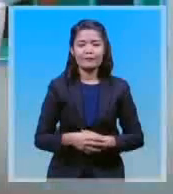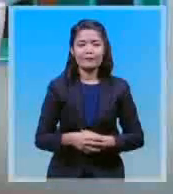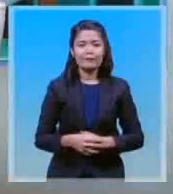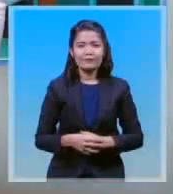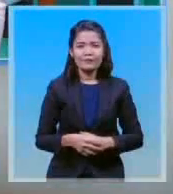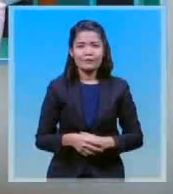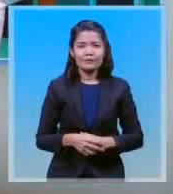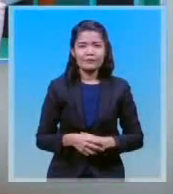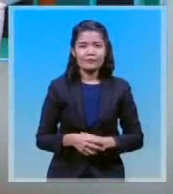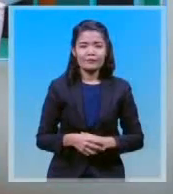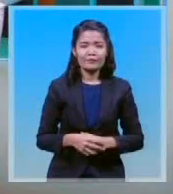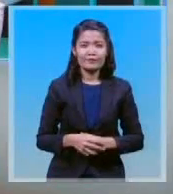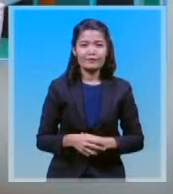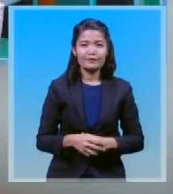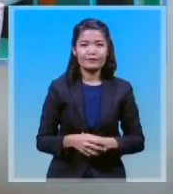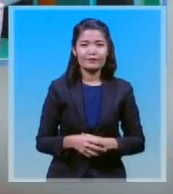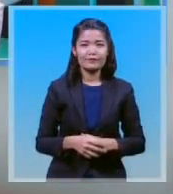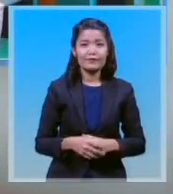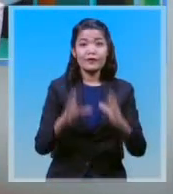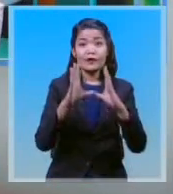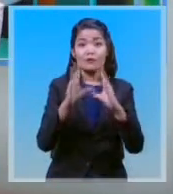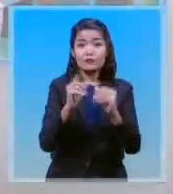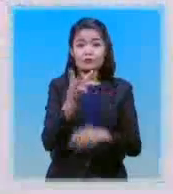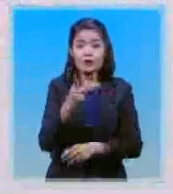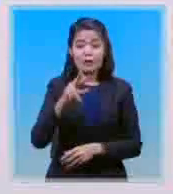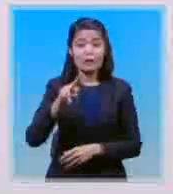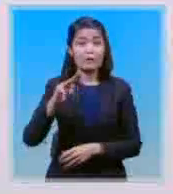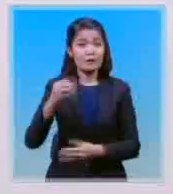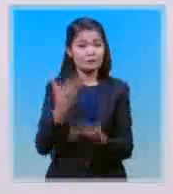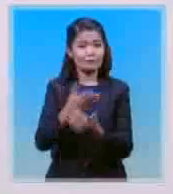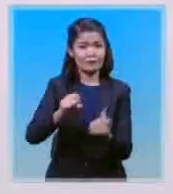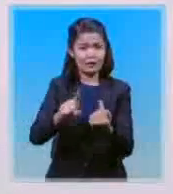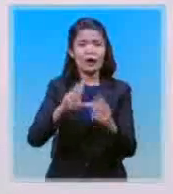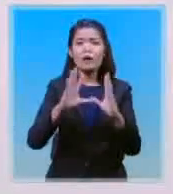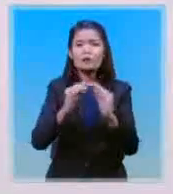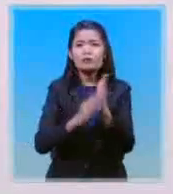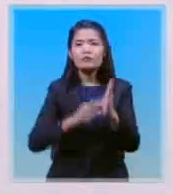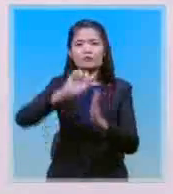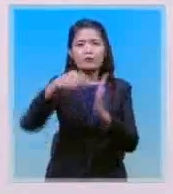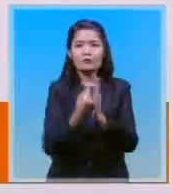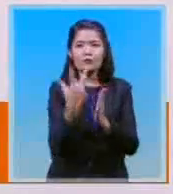ขอเชิญคุณนะคะถ้าเิกิดใช้เวลาประมาณ 3ชั่วโมงนะครับ